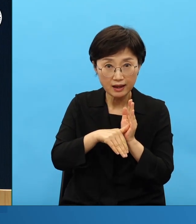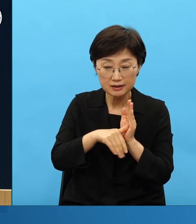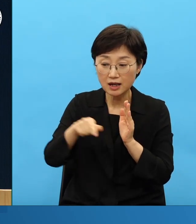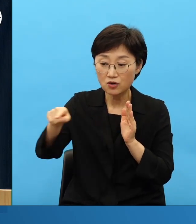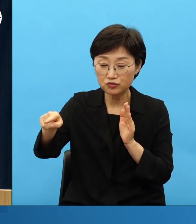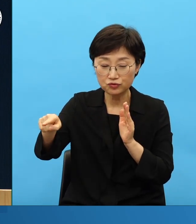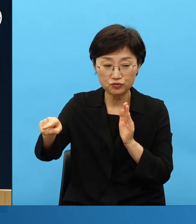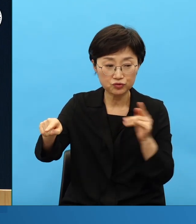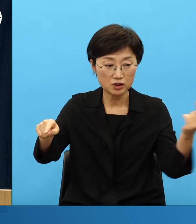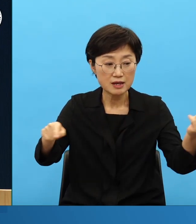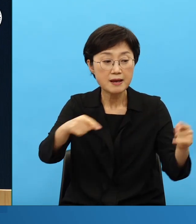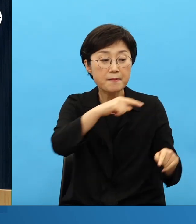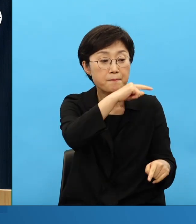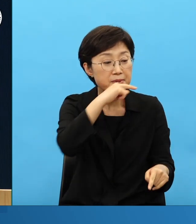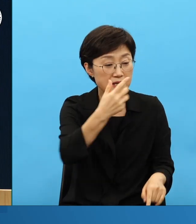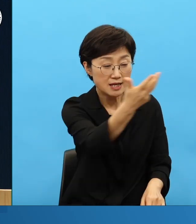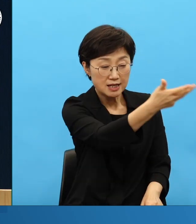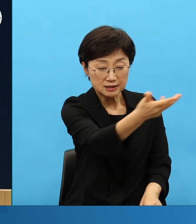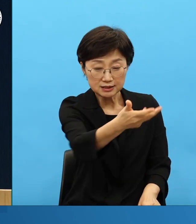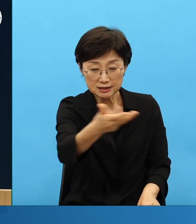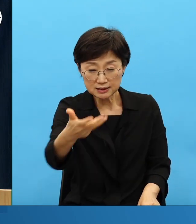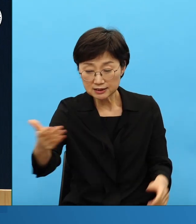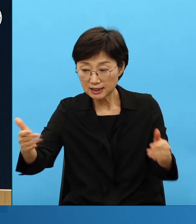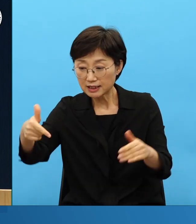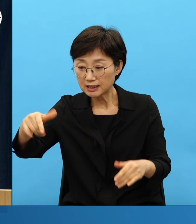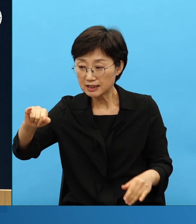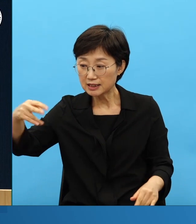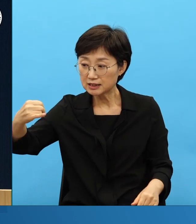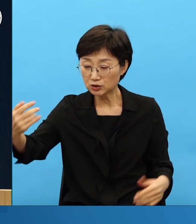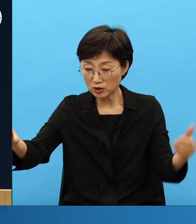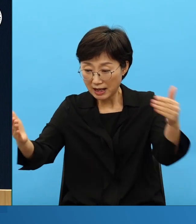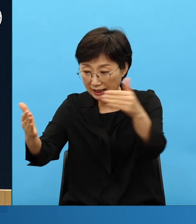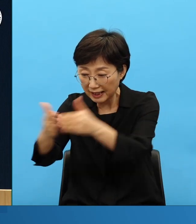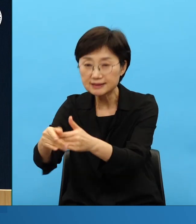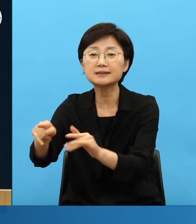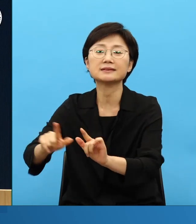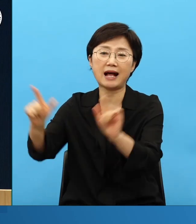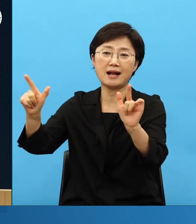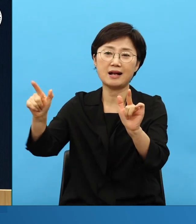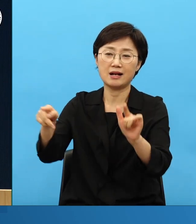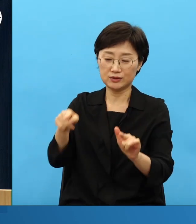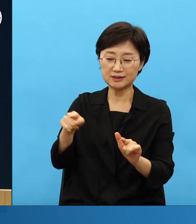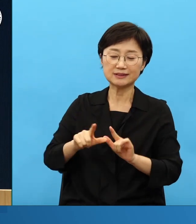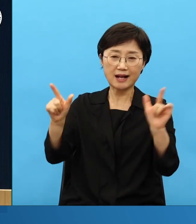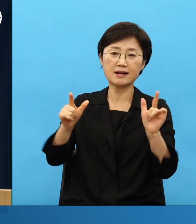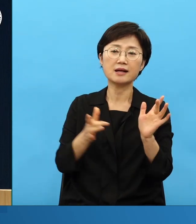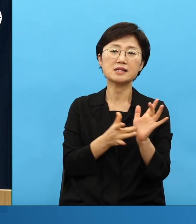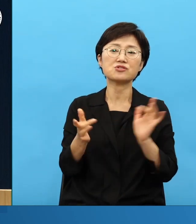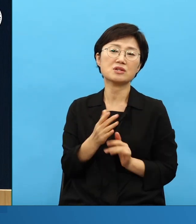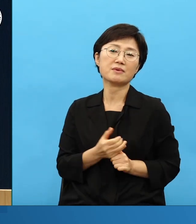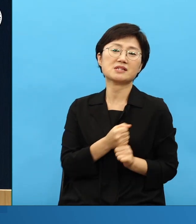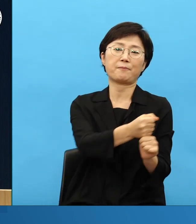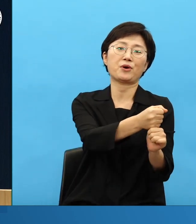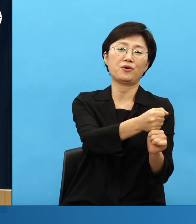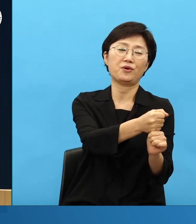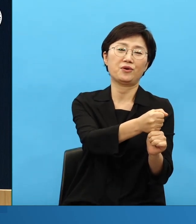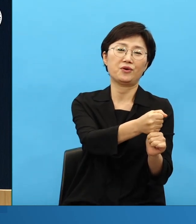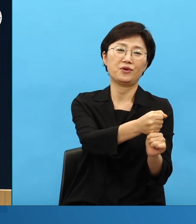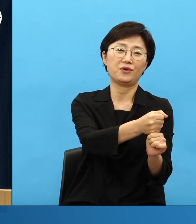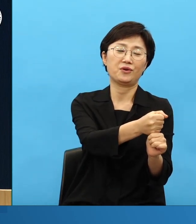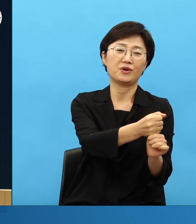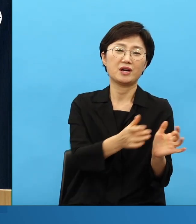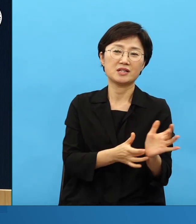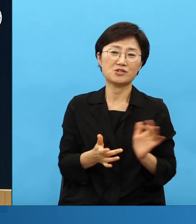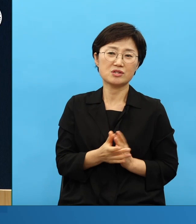시내가 옆입니다. The night that Jesus was arrested, he allowed himself to be arrested by the authorities, but he was in that valley of Kidron where that creek was